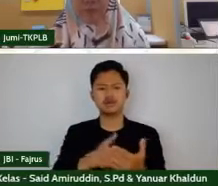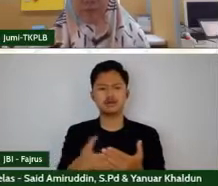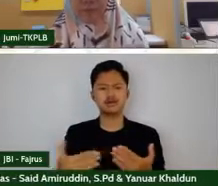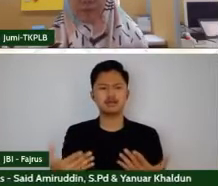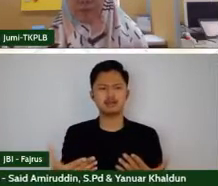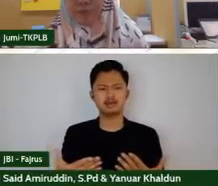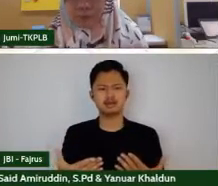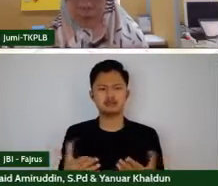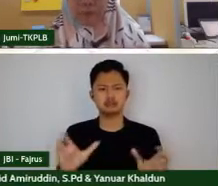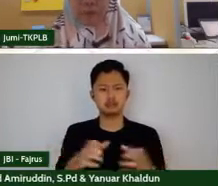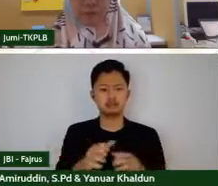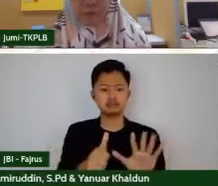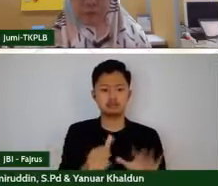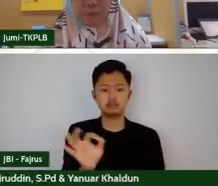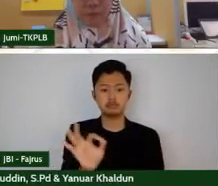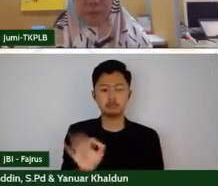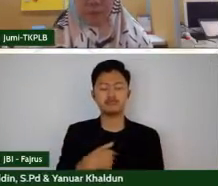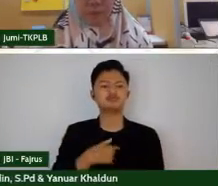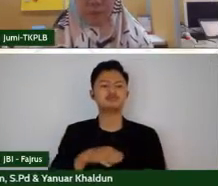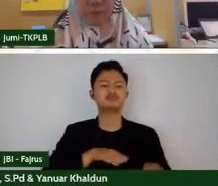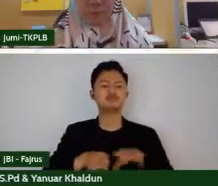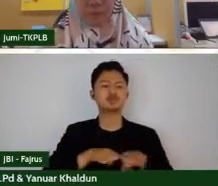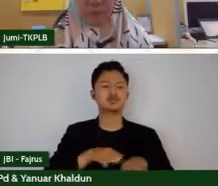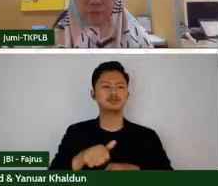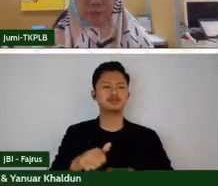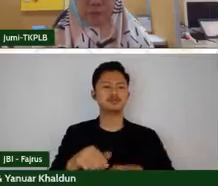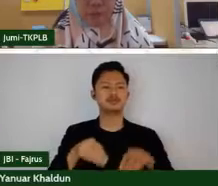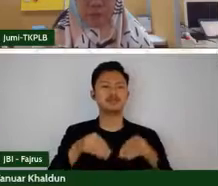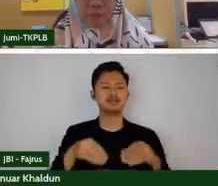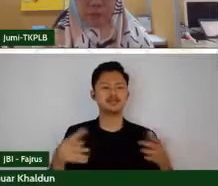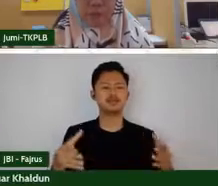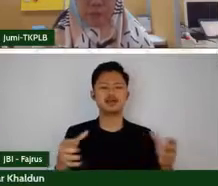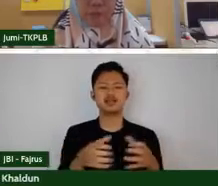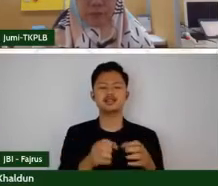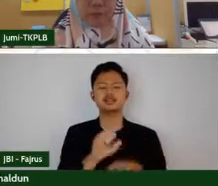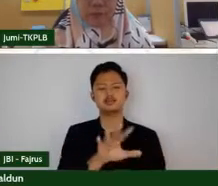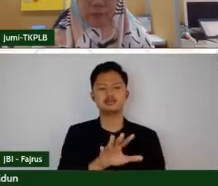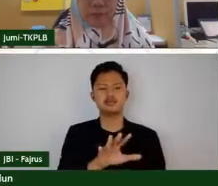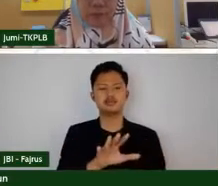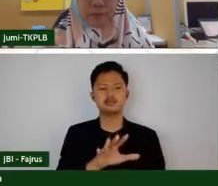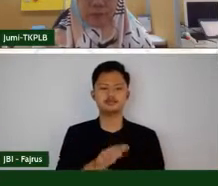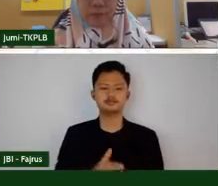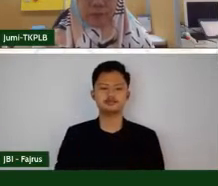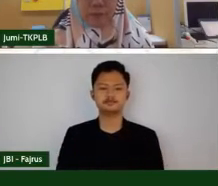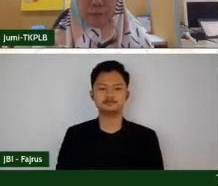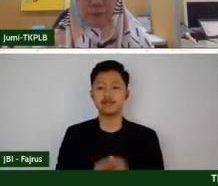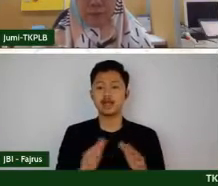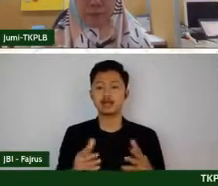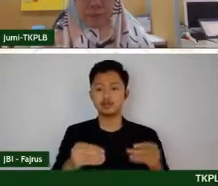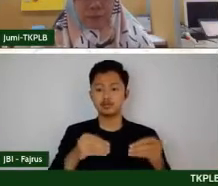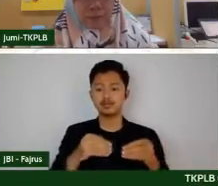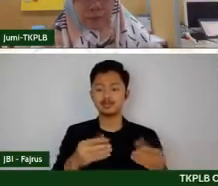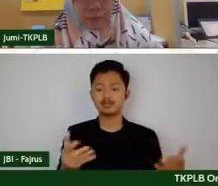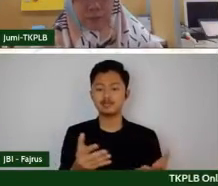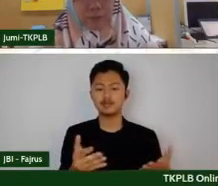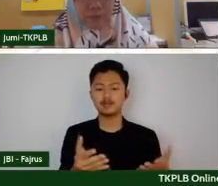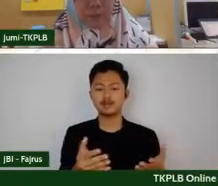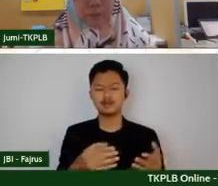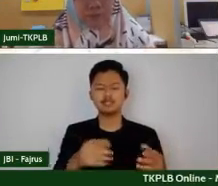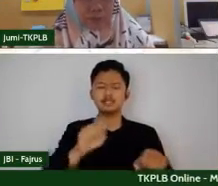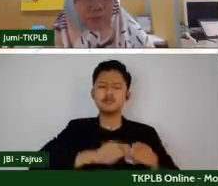di kelas 6, mungkin kita bisa sesuaikan materinya di kelas 5. Atau materinya itu bisa kita